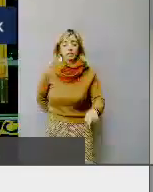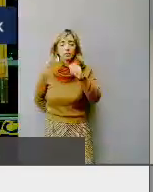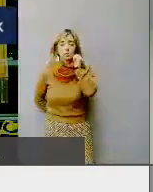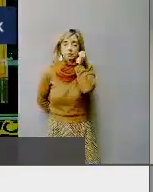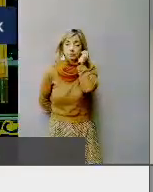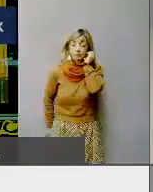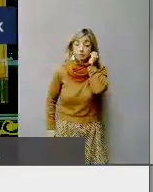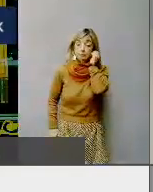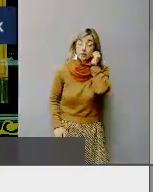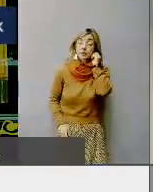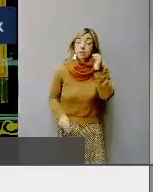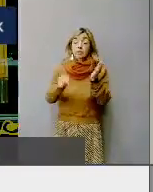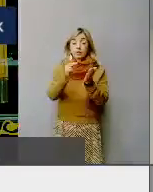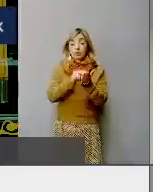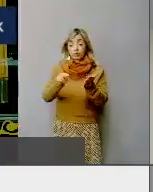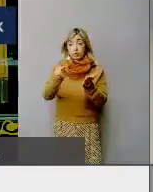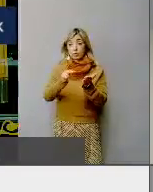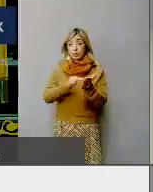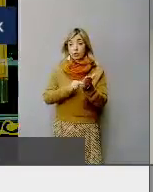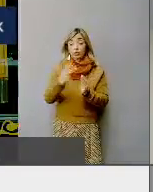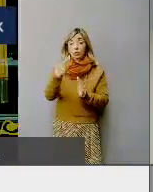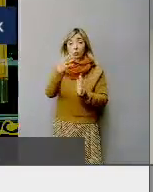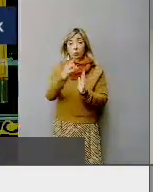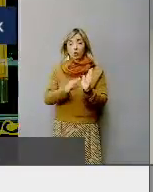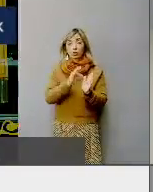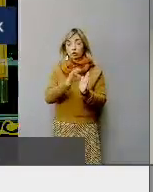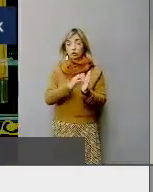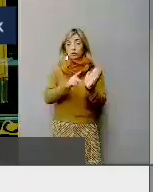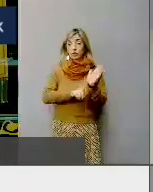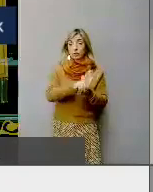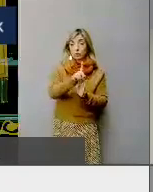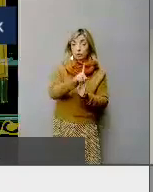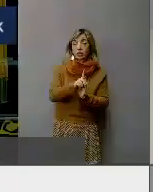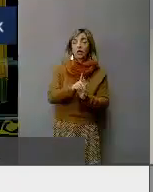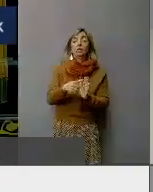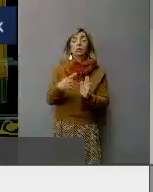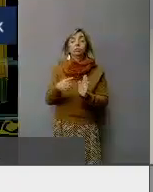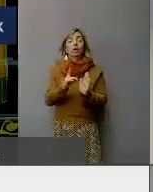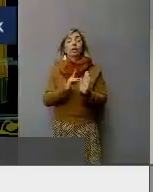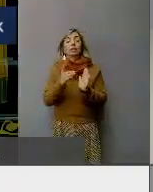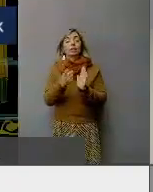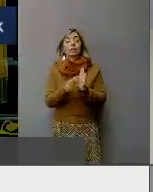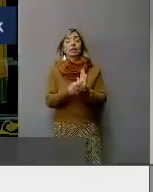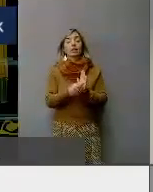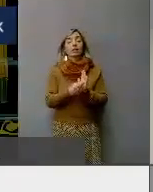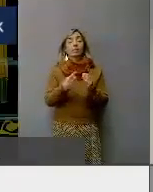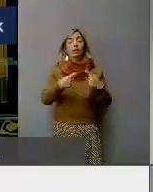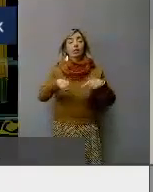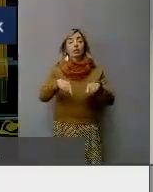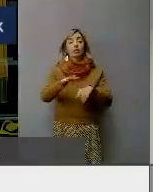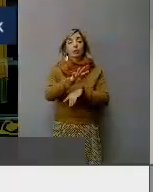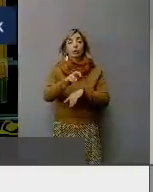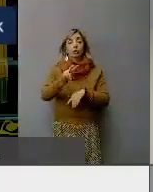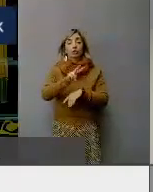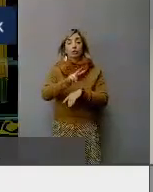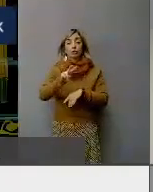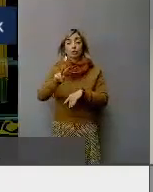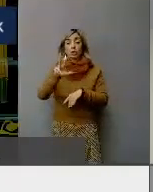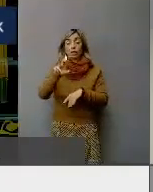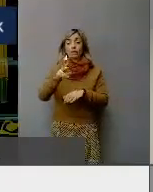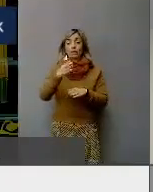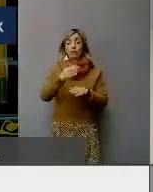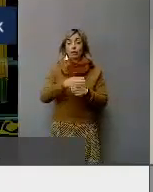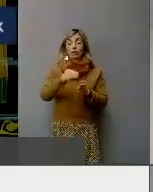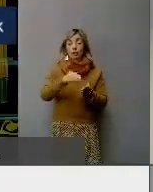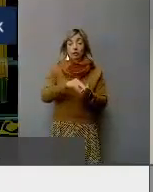esito votazione sui due ordini del giorno sulla delibera di consiglio 422 30 consiglieri presenti in aula 30 voti